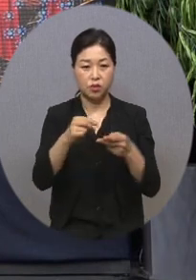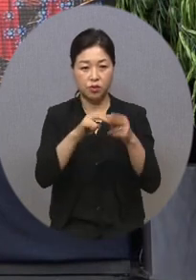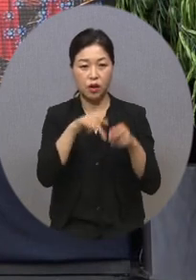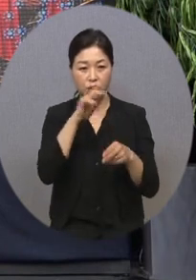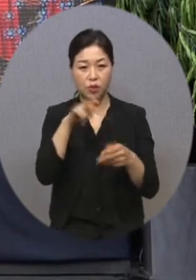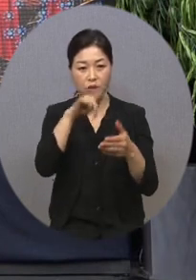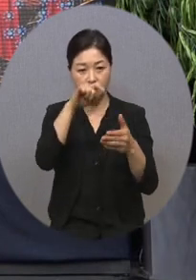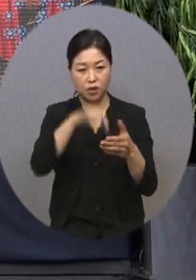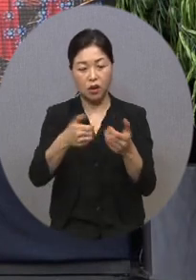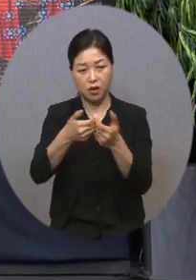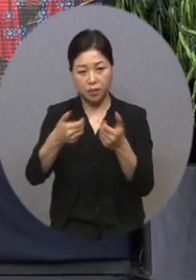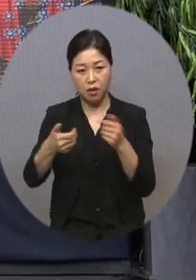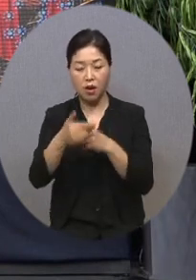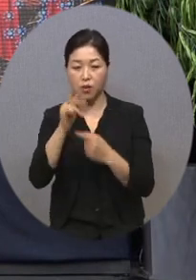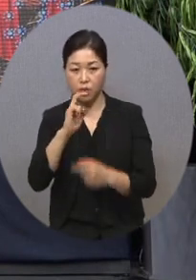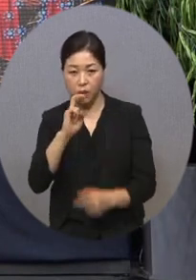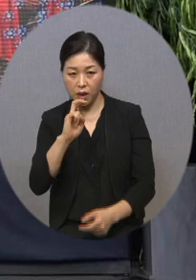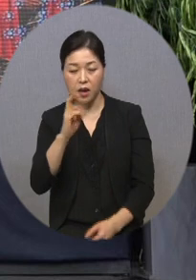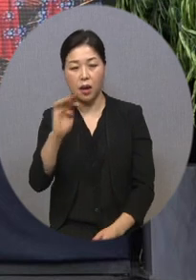감사합니다. 축하드립니다.